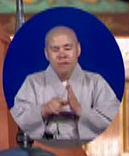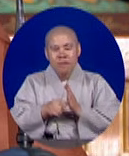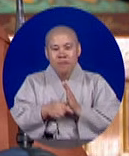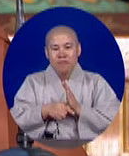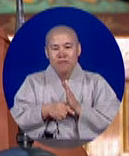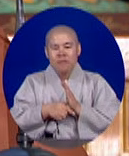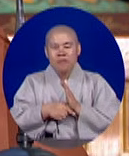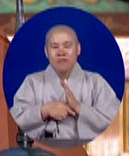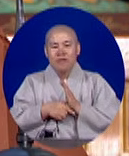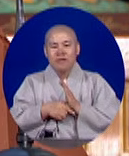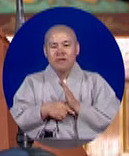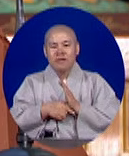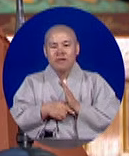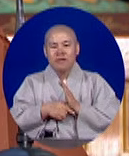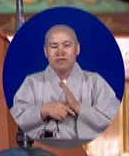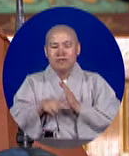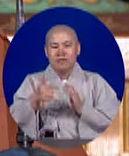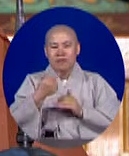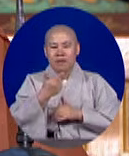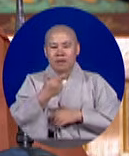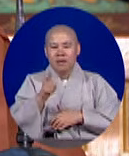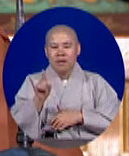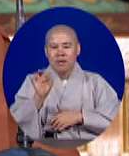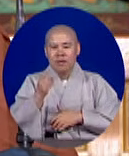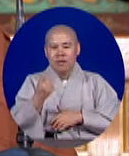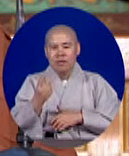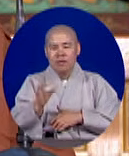그러니까 나홍 스님이